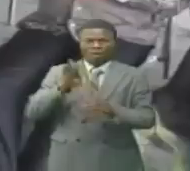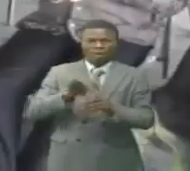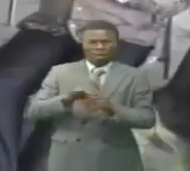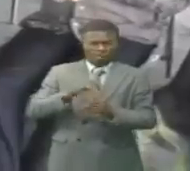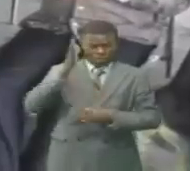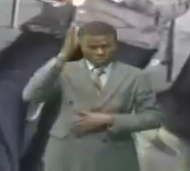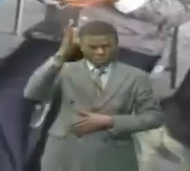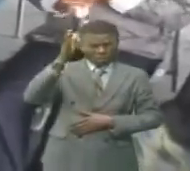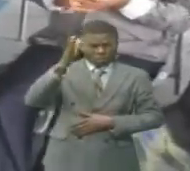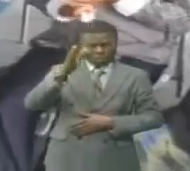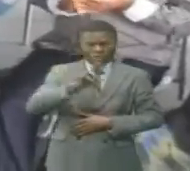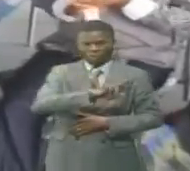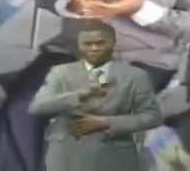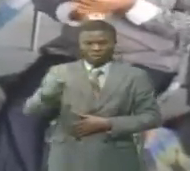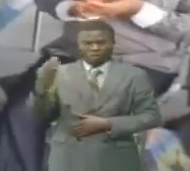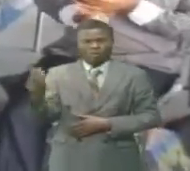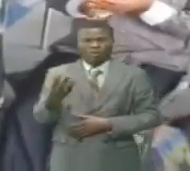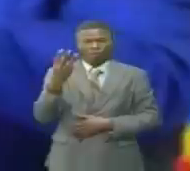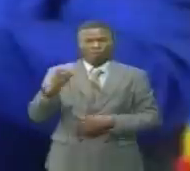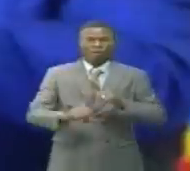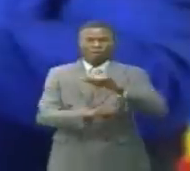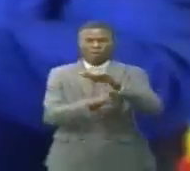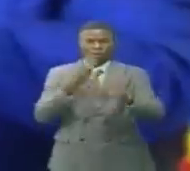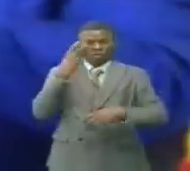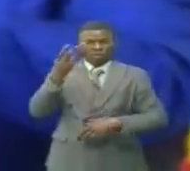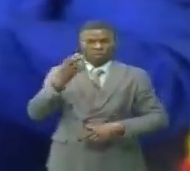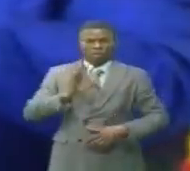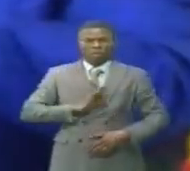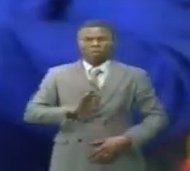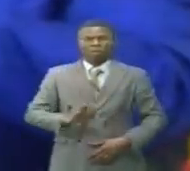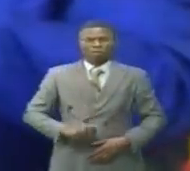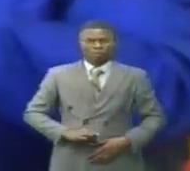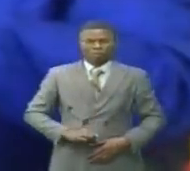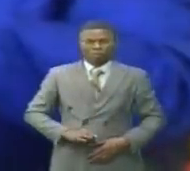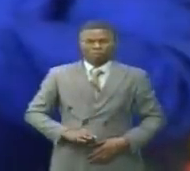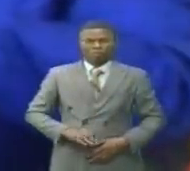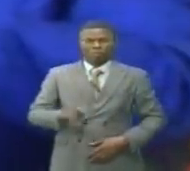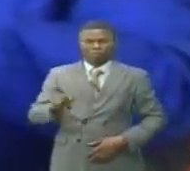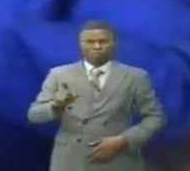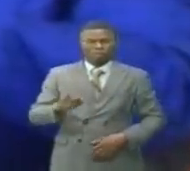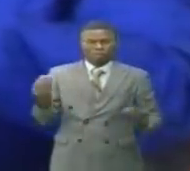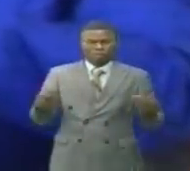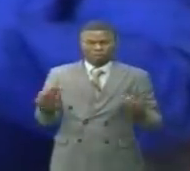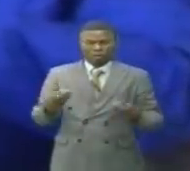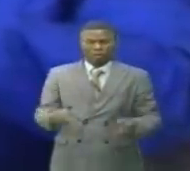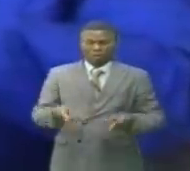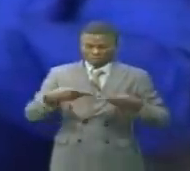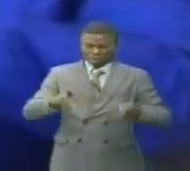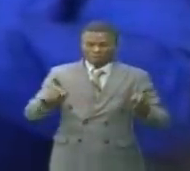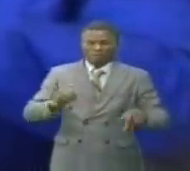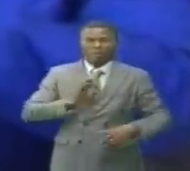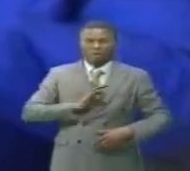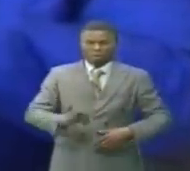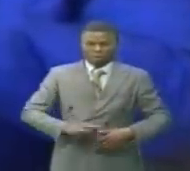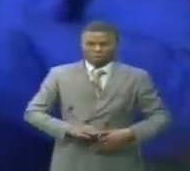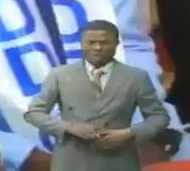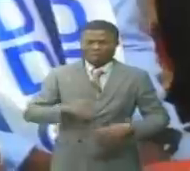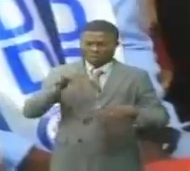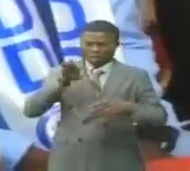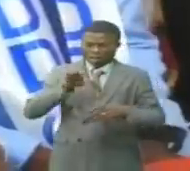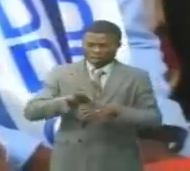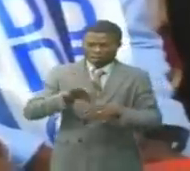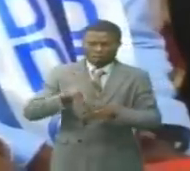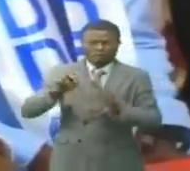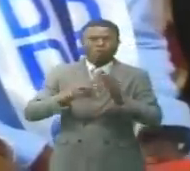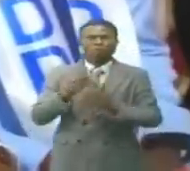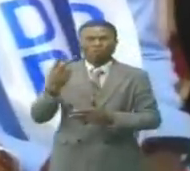se profilent à l'horizon tout en soutenant la vision du président de la République en vue de lui permettre de briguer un second